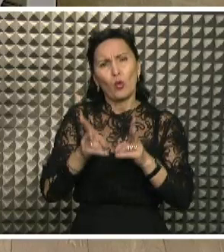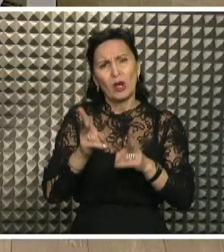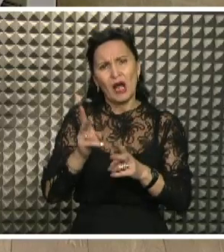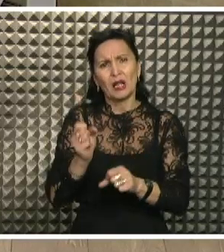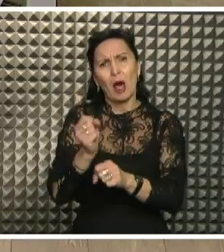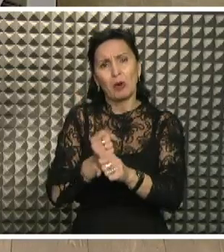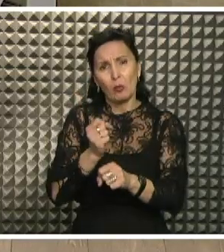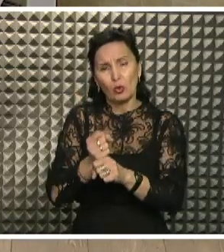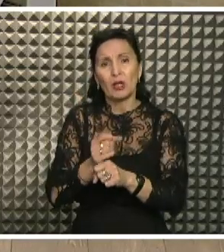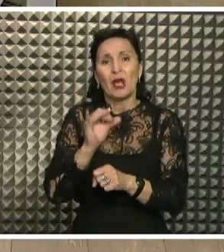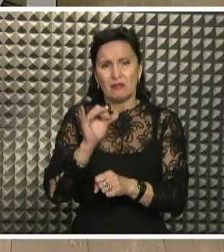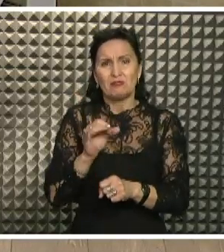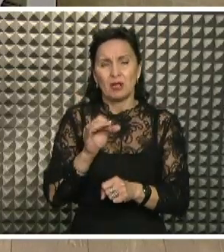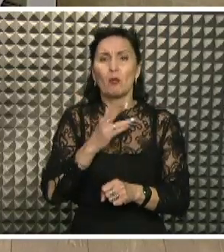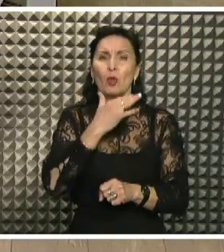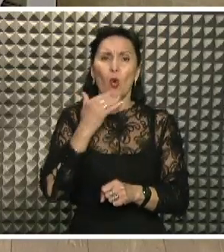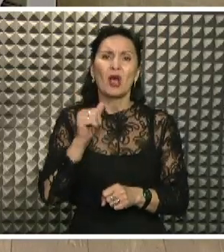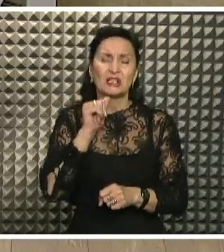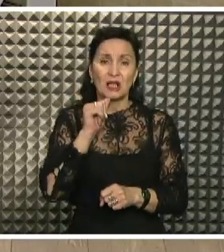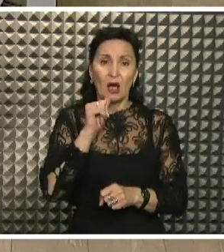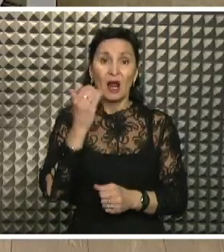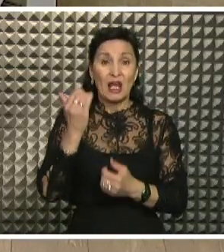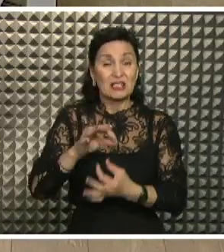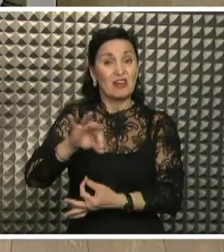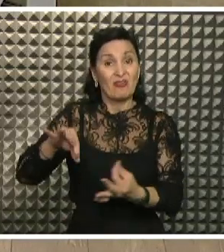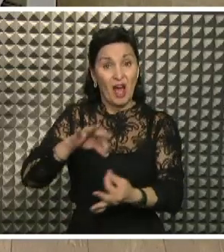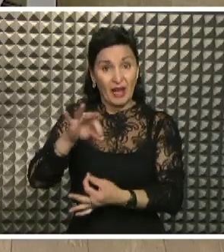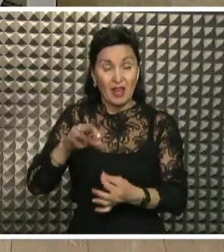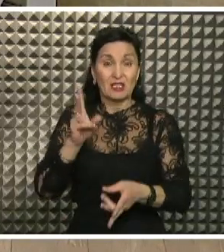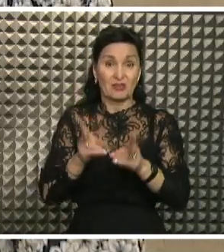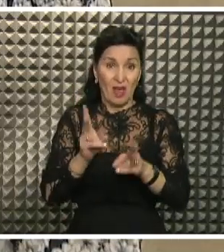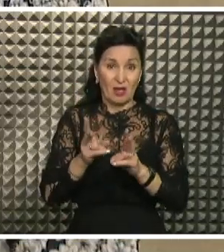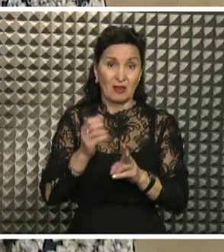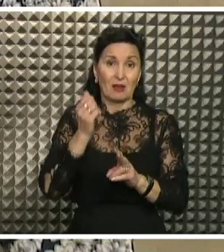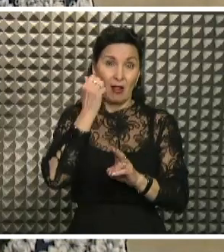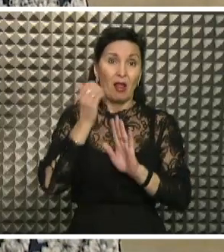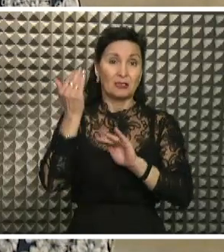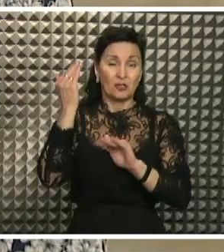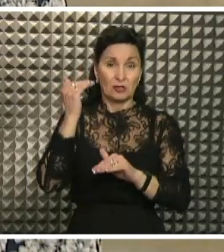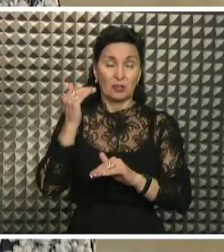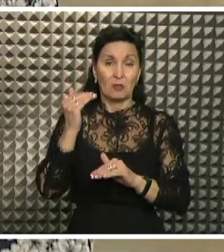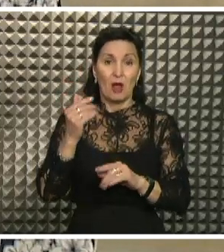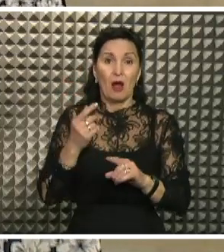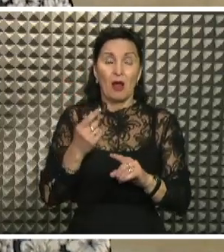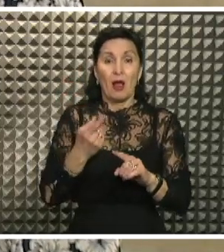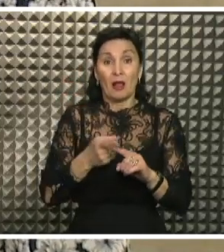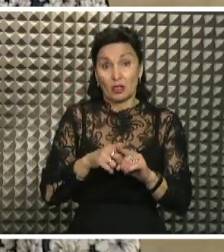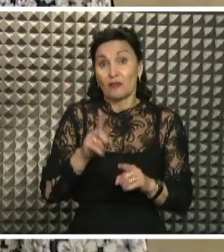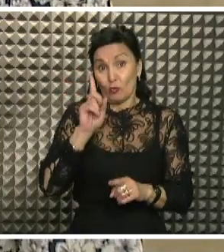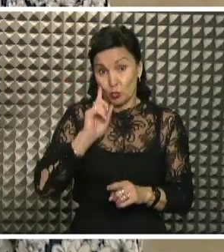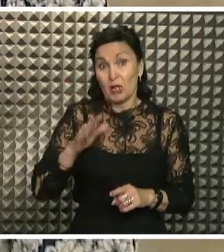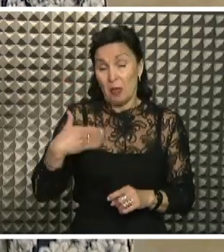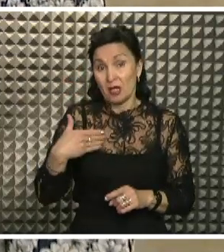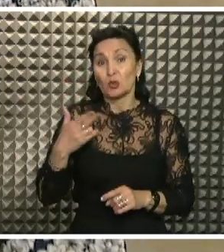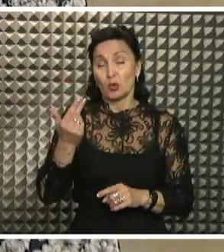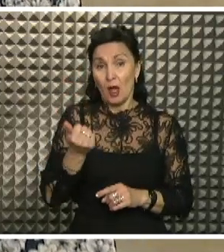обработка и достаточно много сахара, если варенье сварено классическим способом. Хочется же, чтобы вкусно и полезно. Ну, конечно,